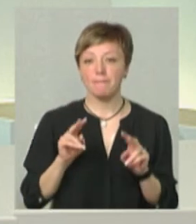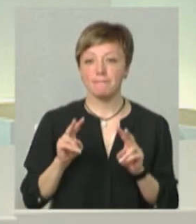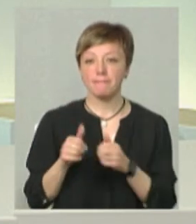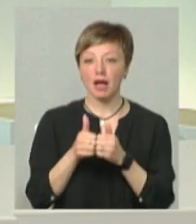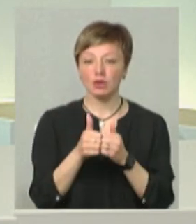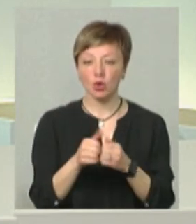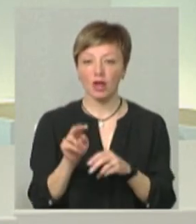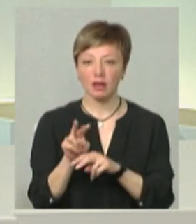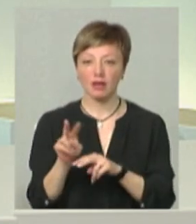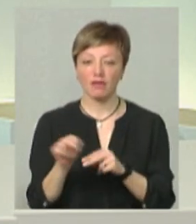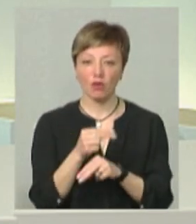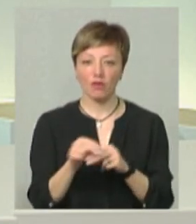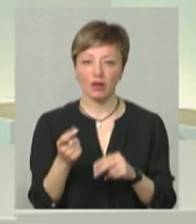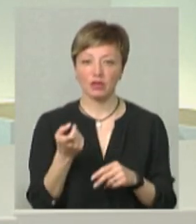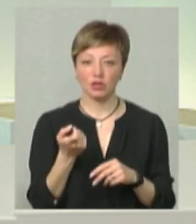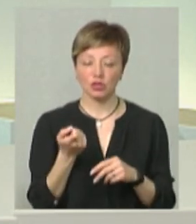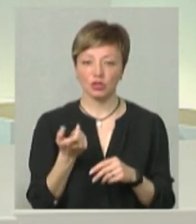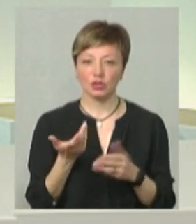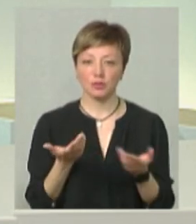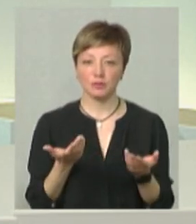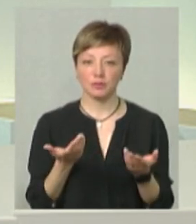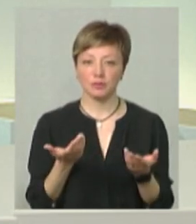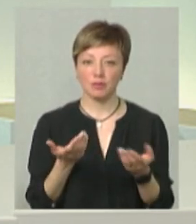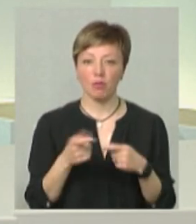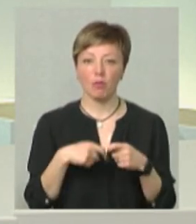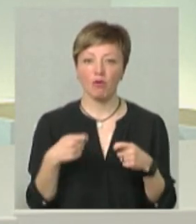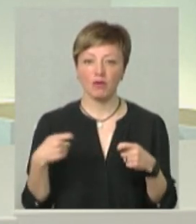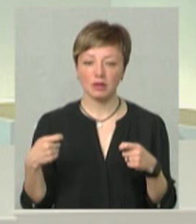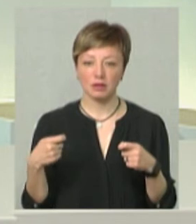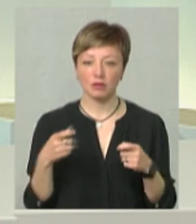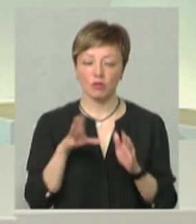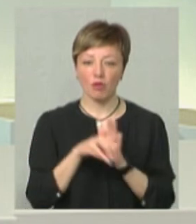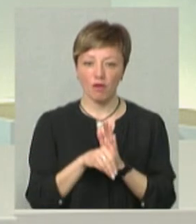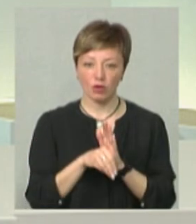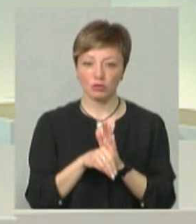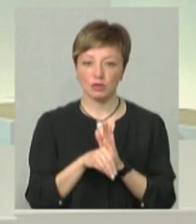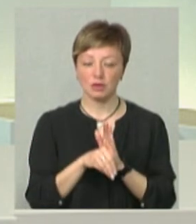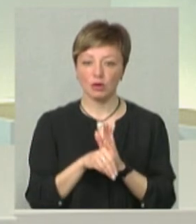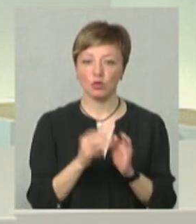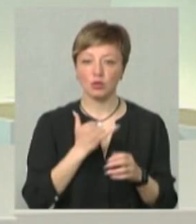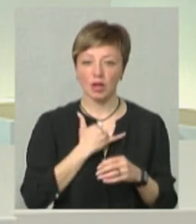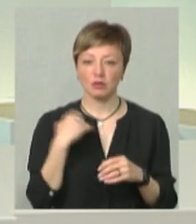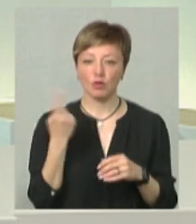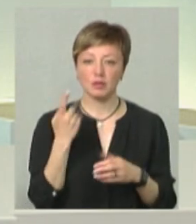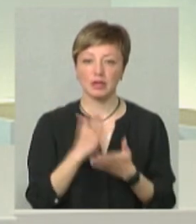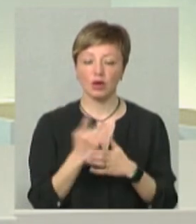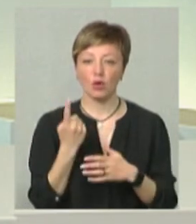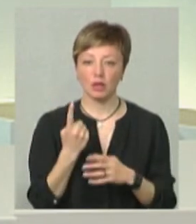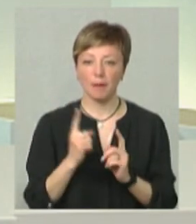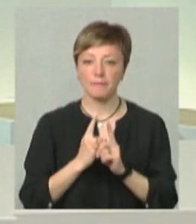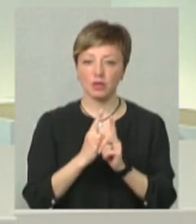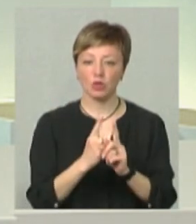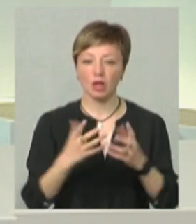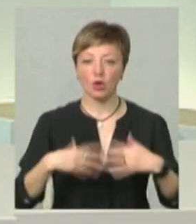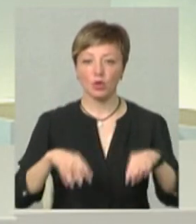нас трішечки, ну так, повільненько впроваджується. У нас в області є одна патронатна